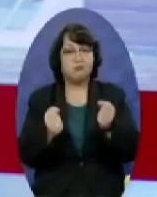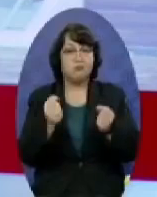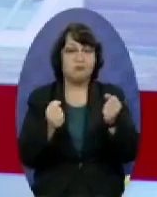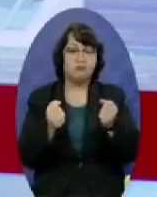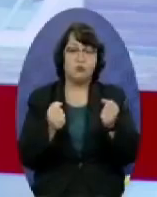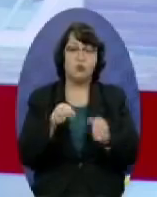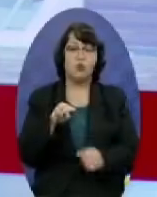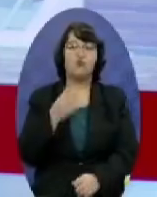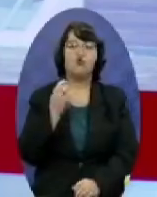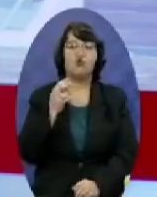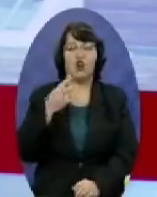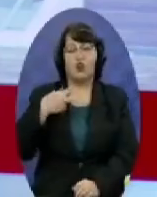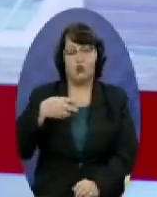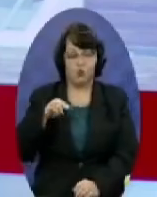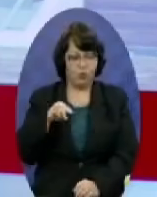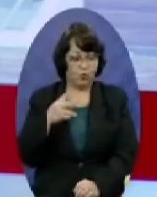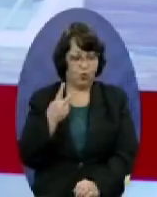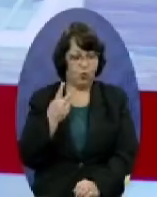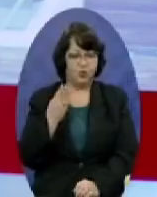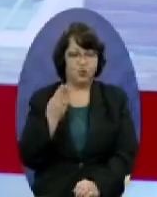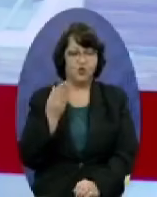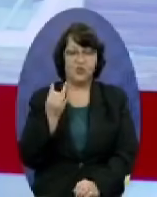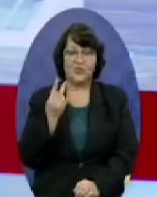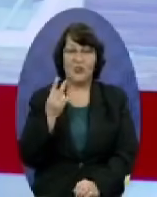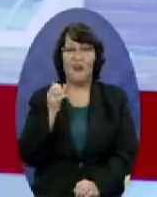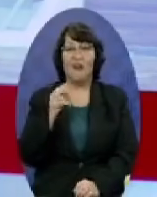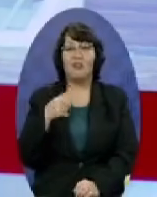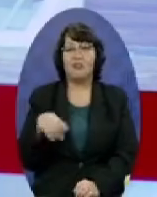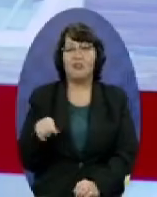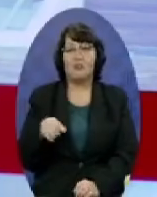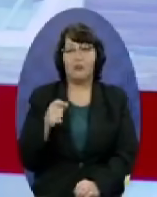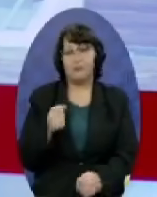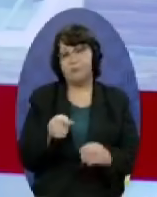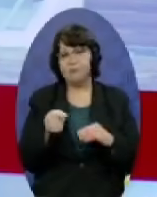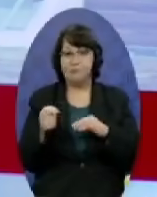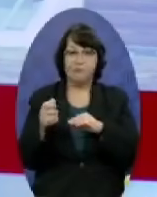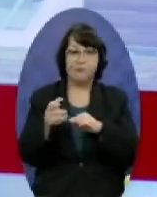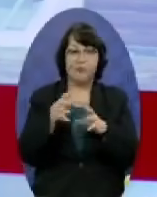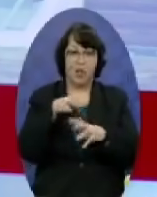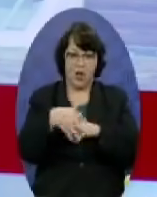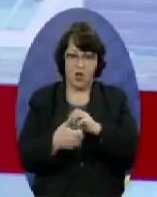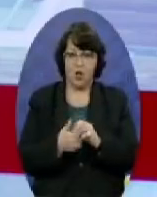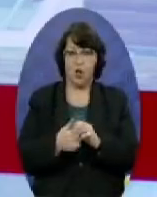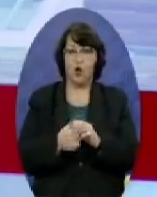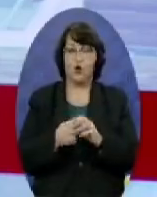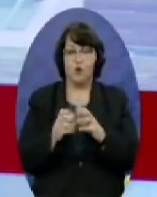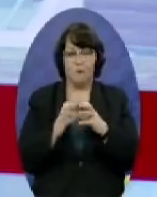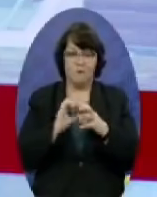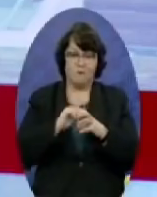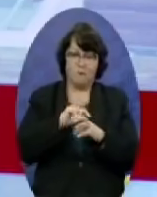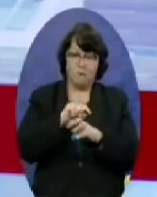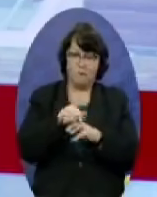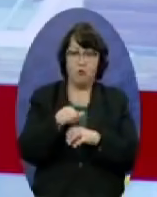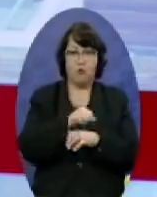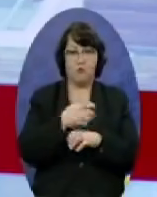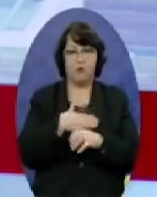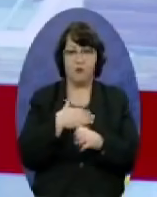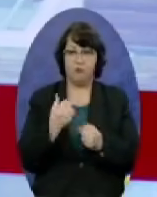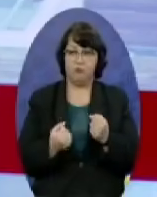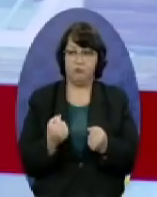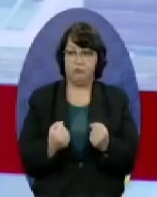зардаар аялах боломжийг судалж машинтай аялал хийхээр шийдсэн байна. Тэдний дараагийн зорилго бол дэлхийн бүх тэв рүү өөрсдийн машинаар аялах